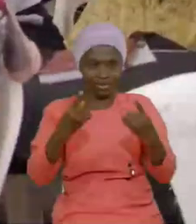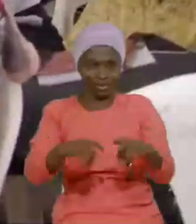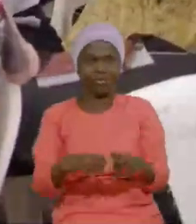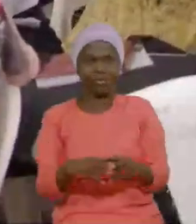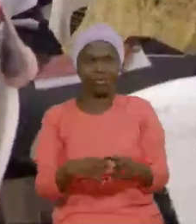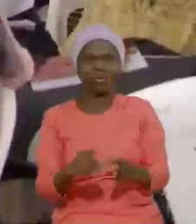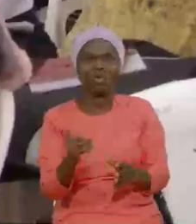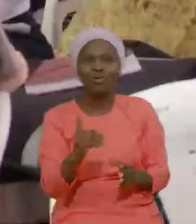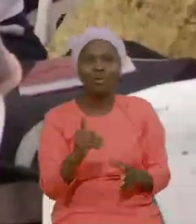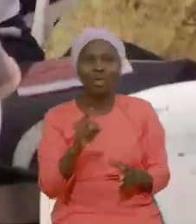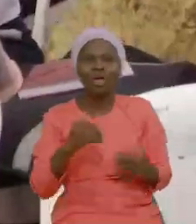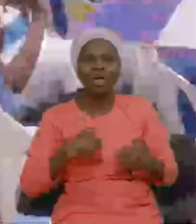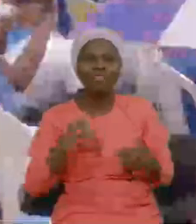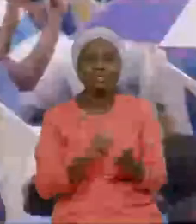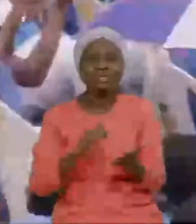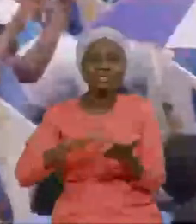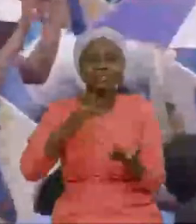J'ai dit la gloire est venue.